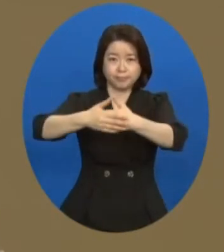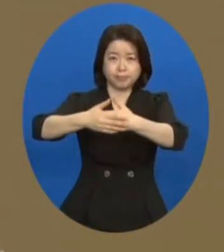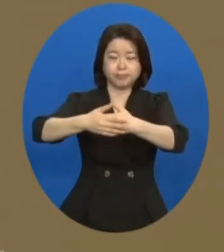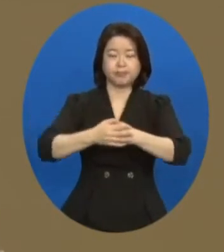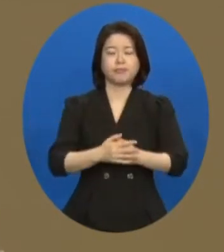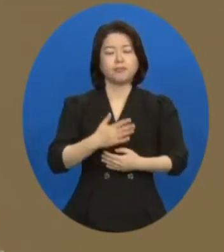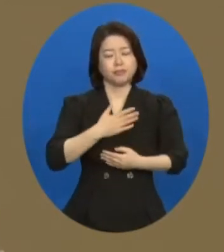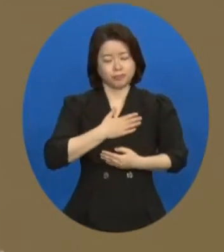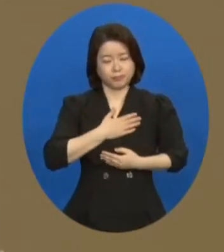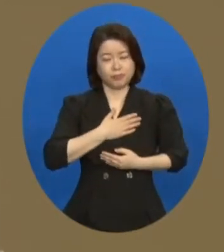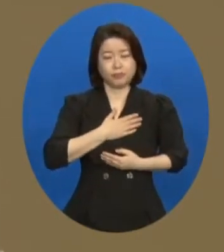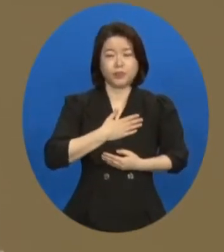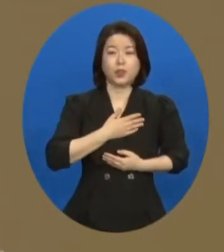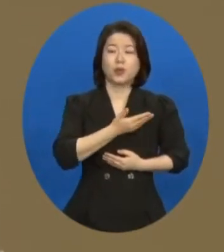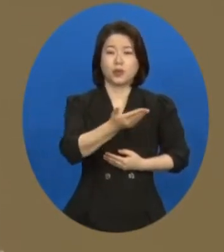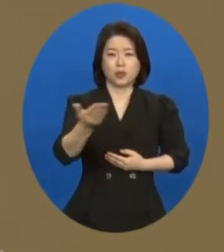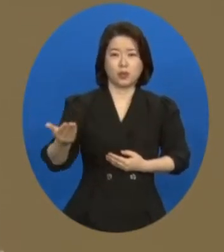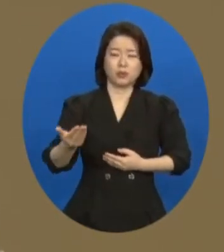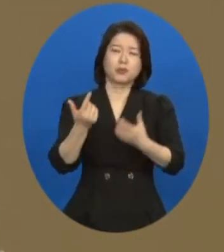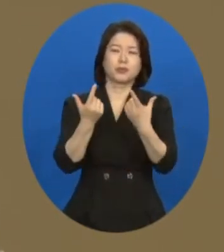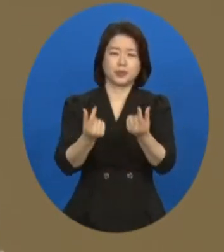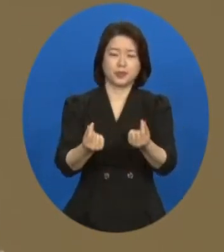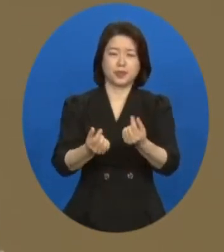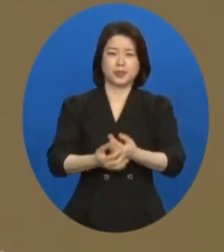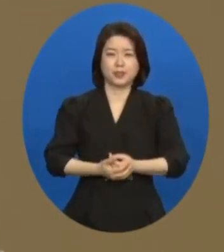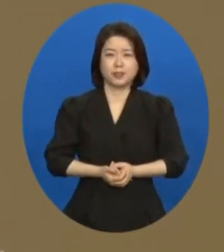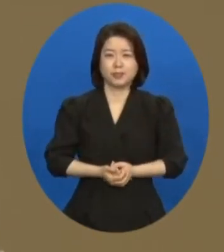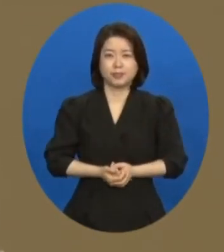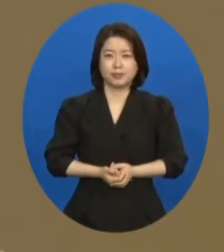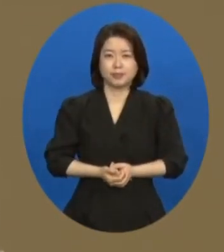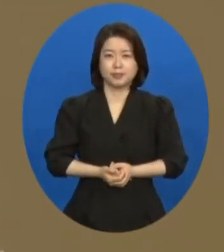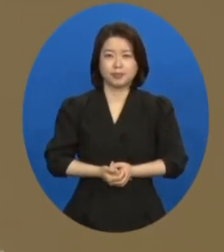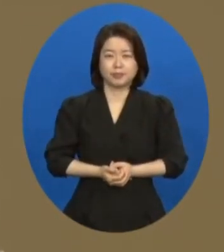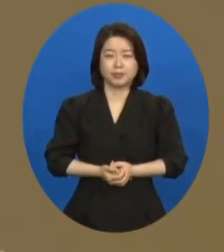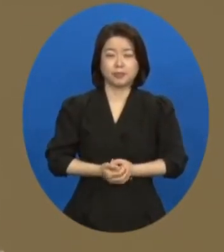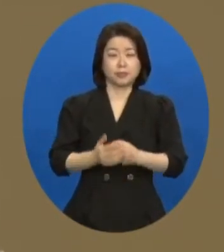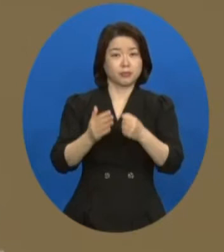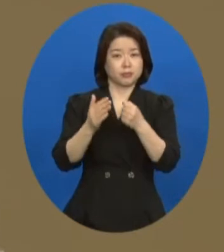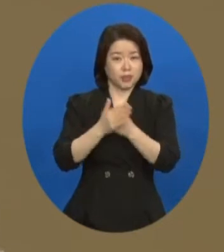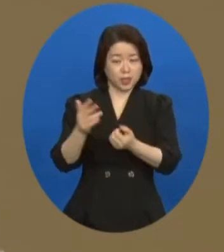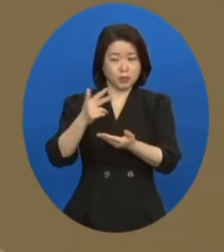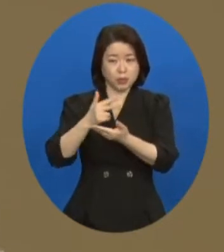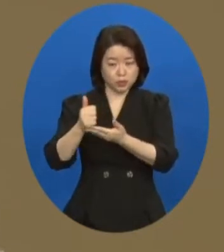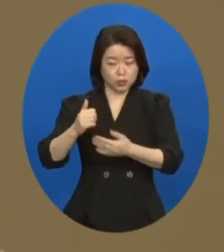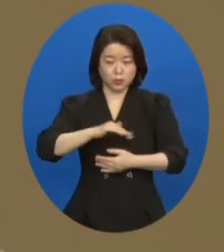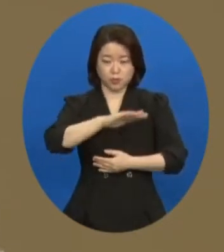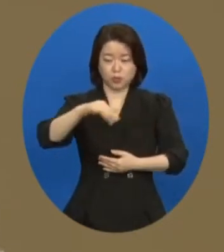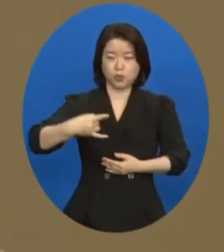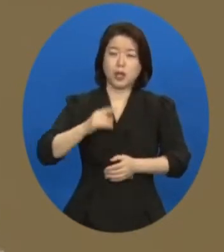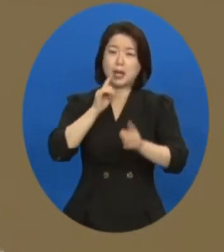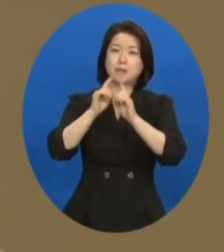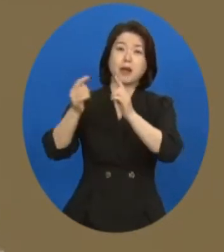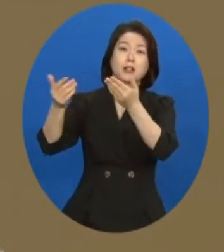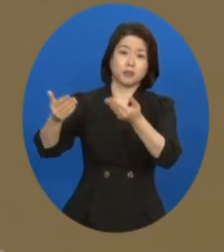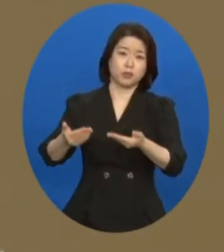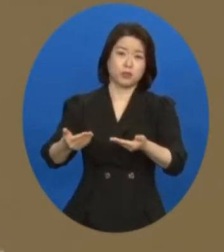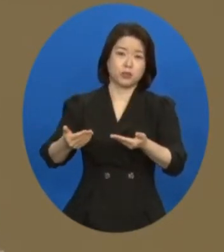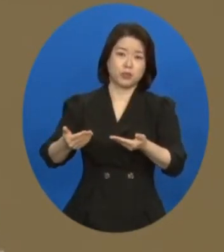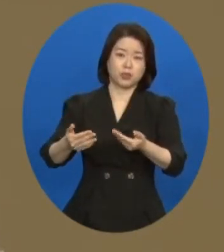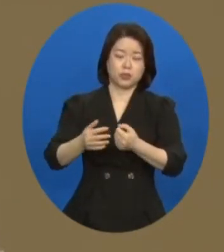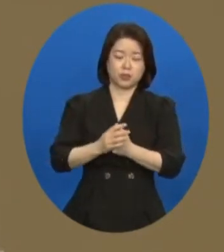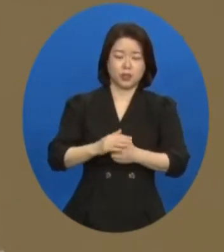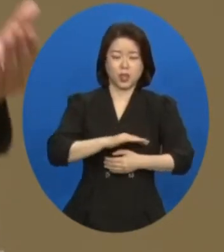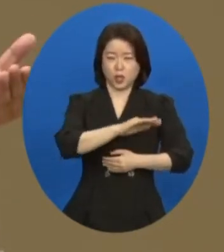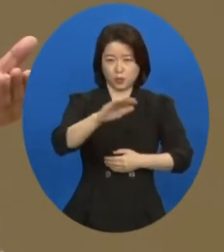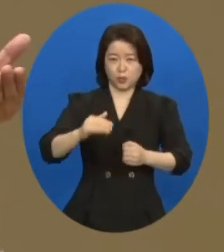저도 그렇고 여러분도 그렇습니다 그러므로 주님은 우리에게 말씀하시는 겁니다 우리도